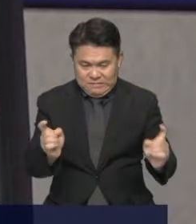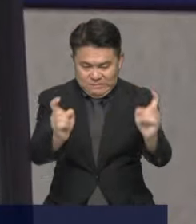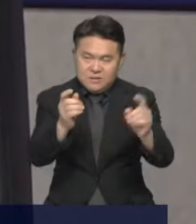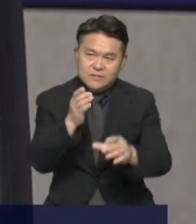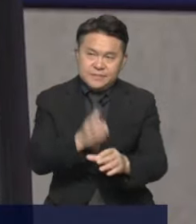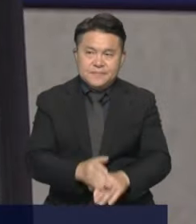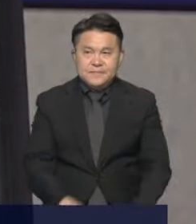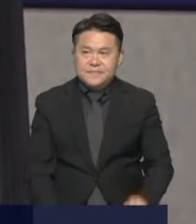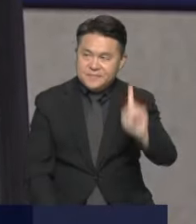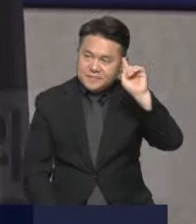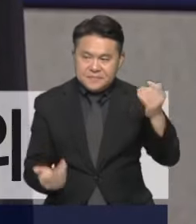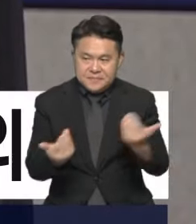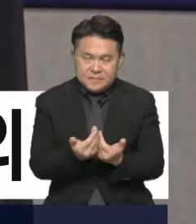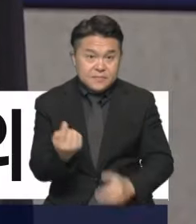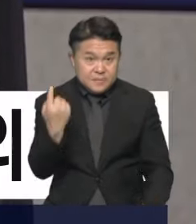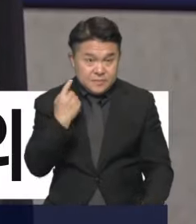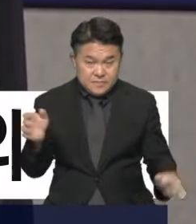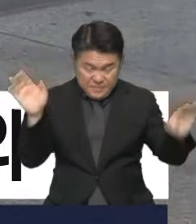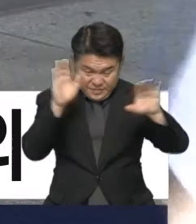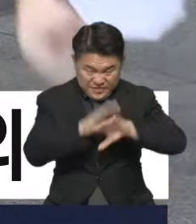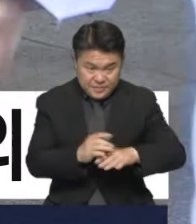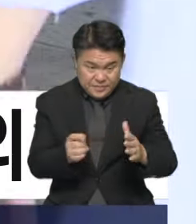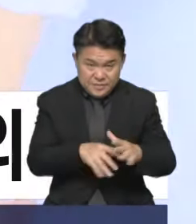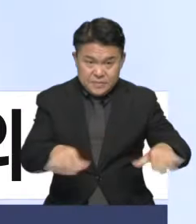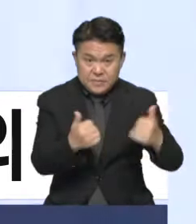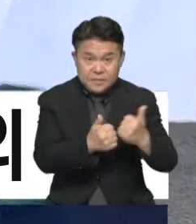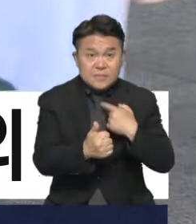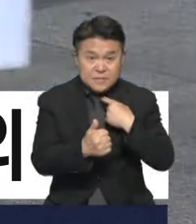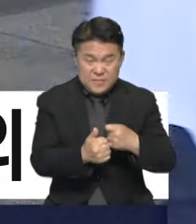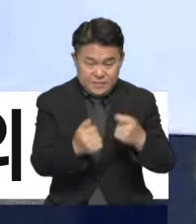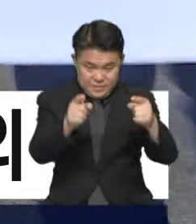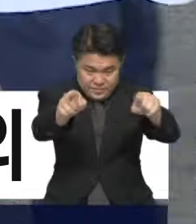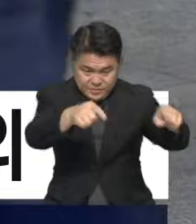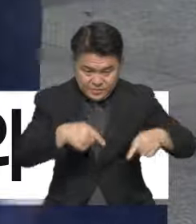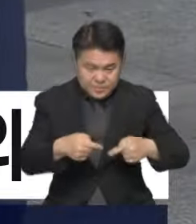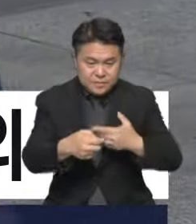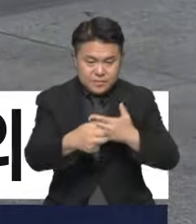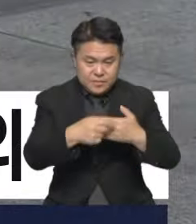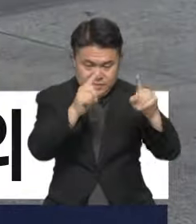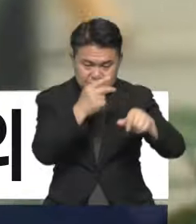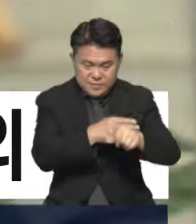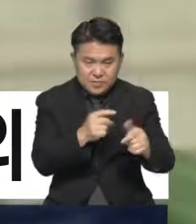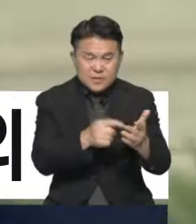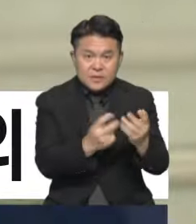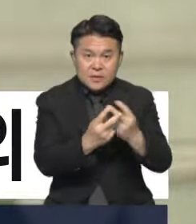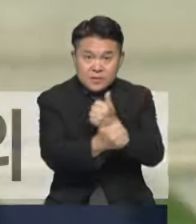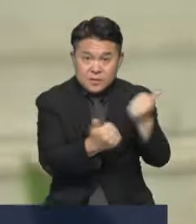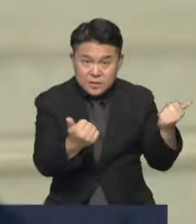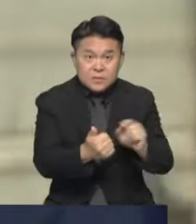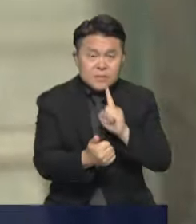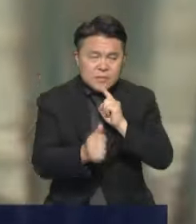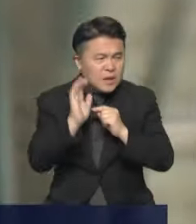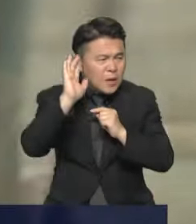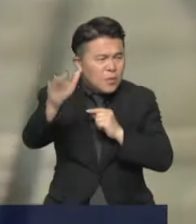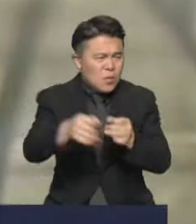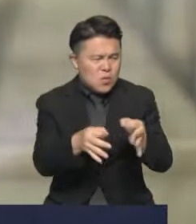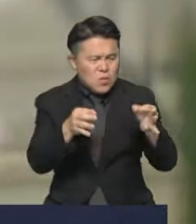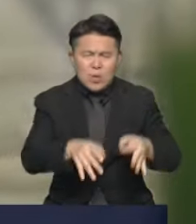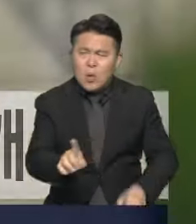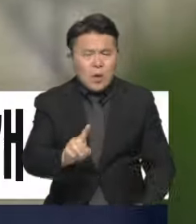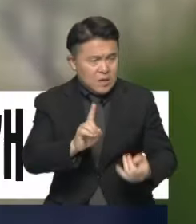여전합니다. 어젯밤 비상총회를 연 전국 의대교수 비대위는 장기적인 대응 방안을 논의했습니다.